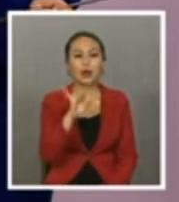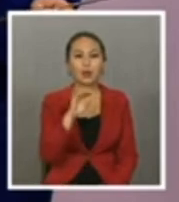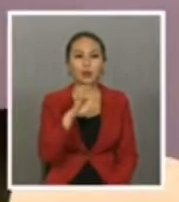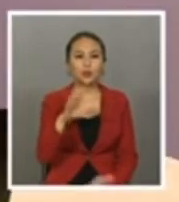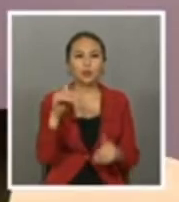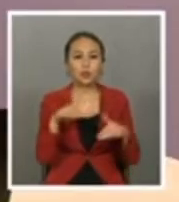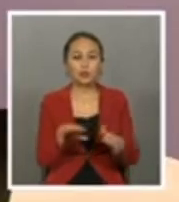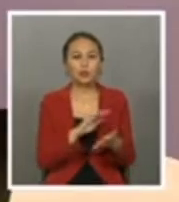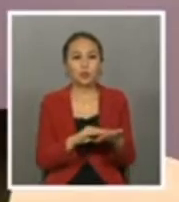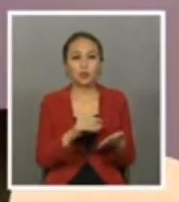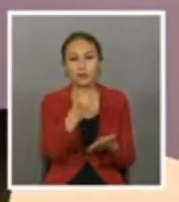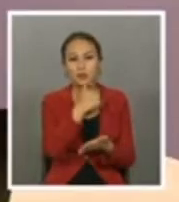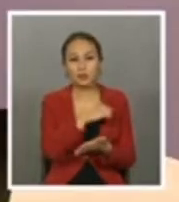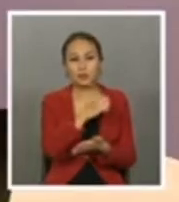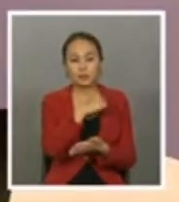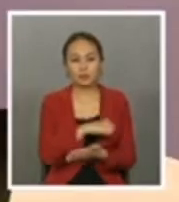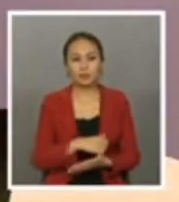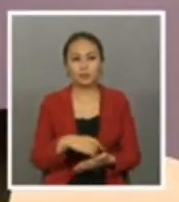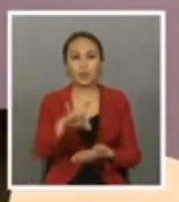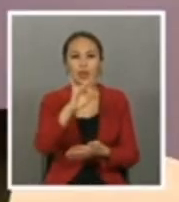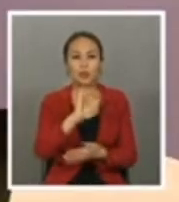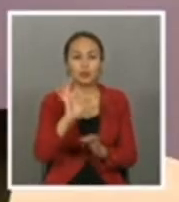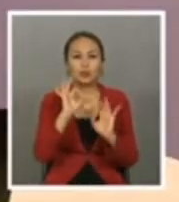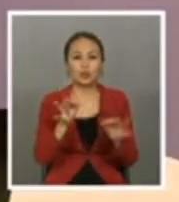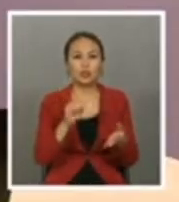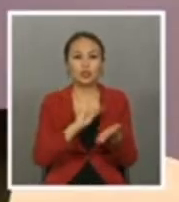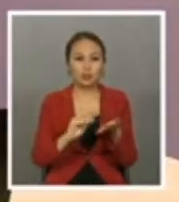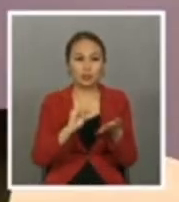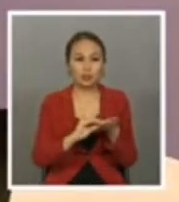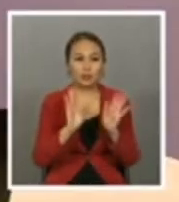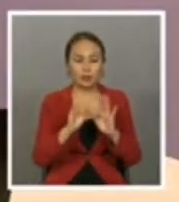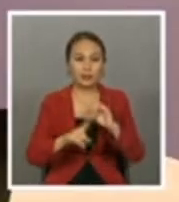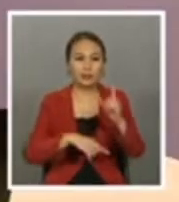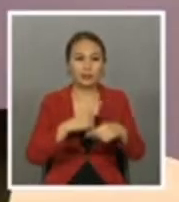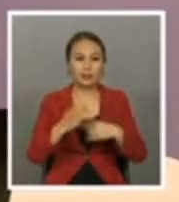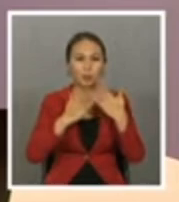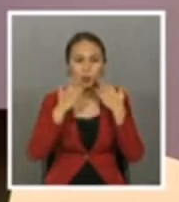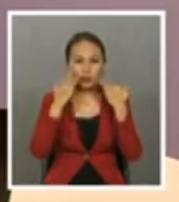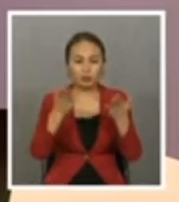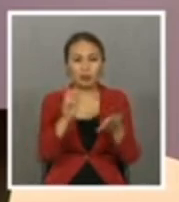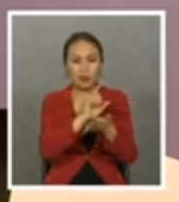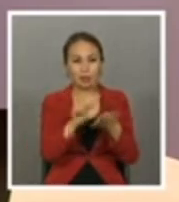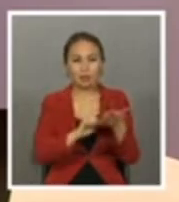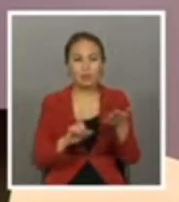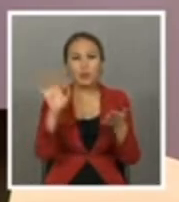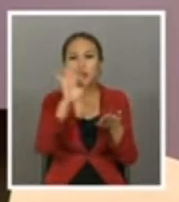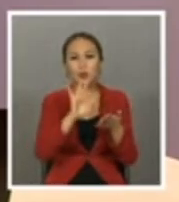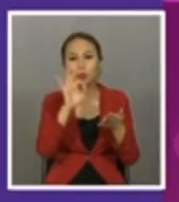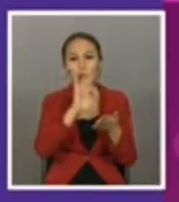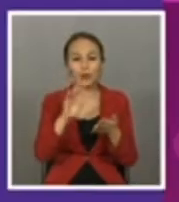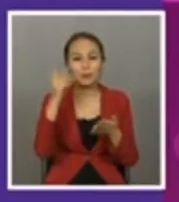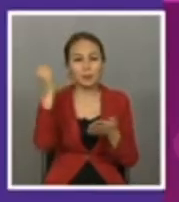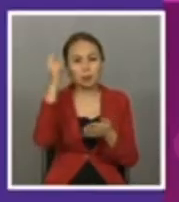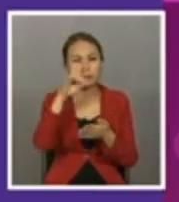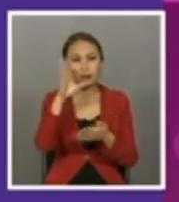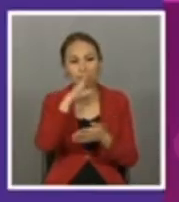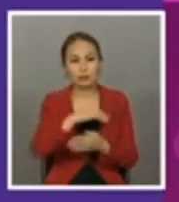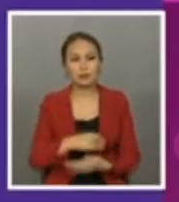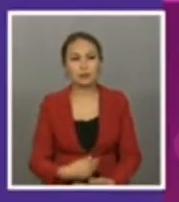шешіңдерші. Ребусты дұрыс шешсеңдер, келесі оқитын мәтініміз не туралы болатынын біле аласыңдар.